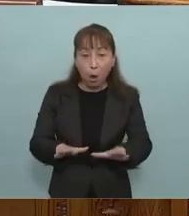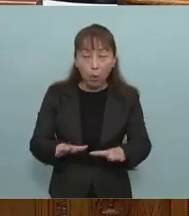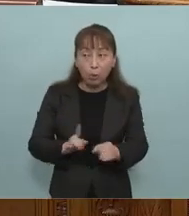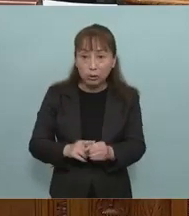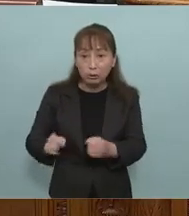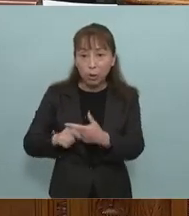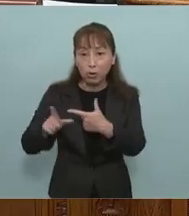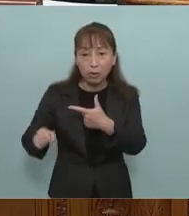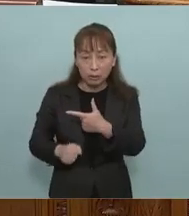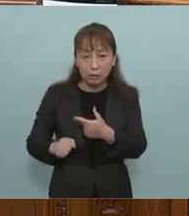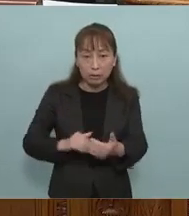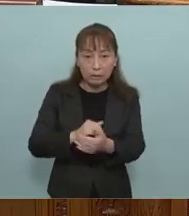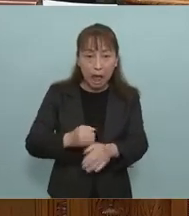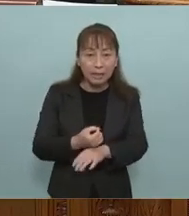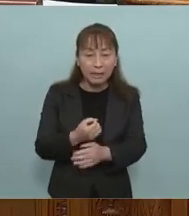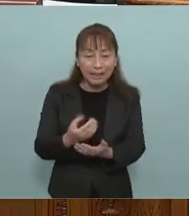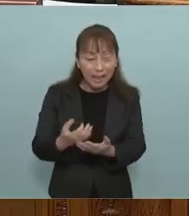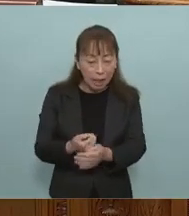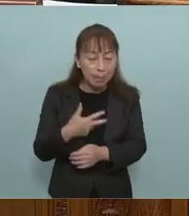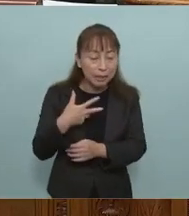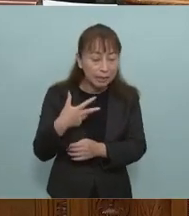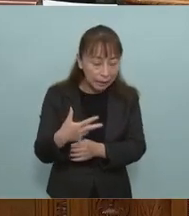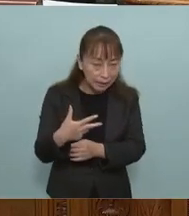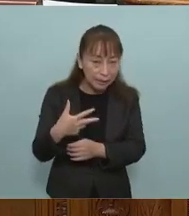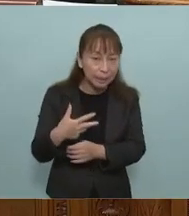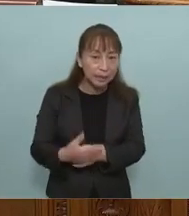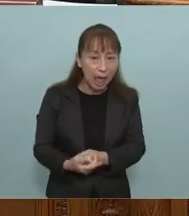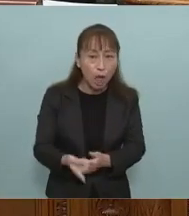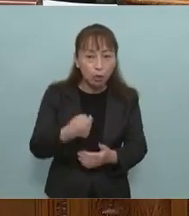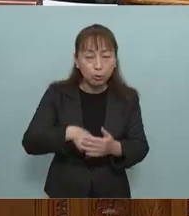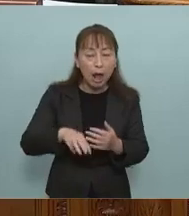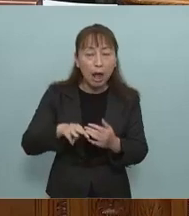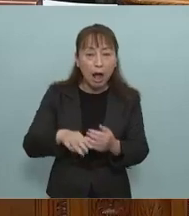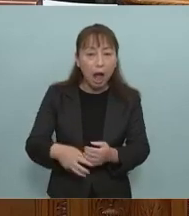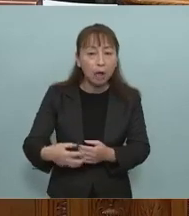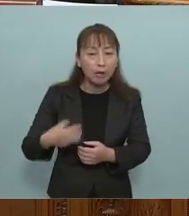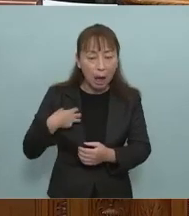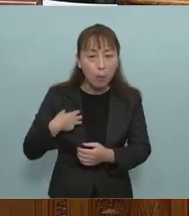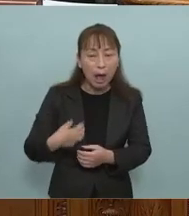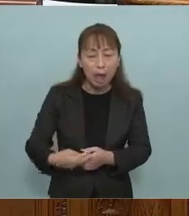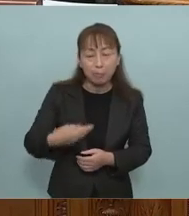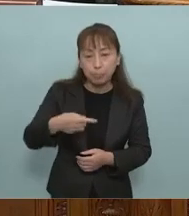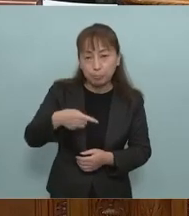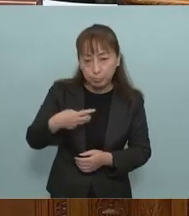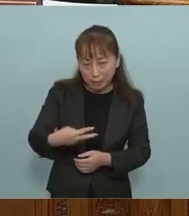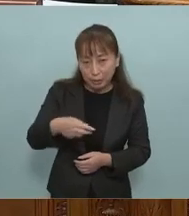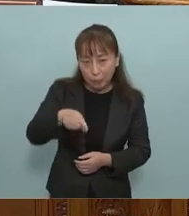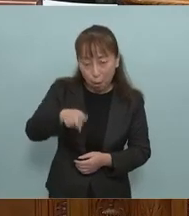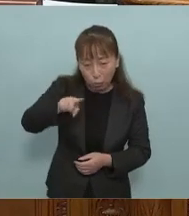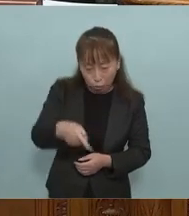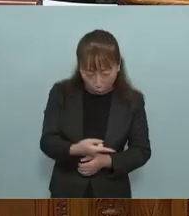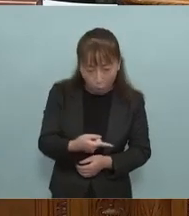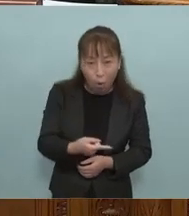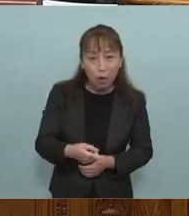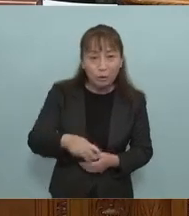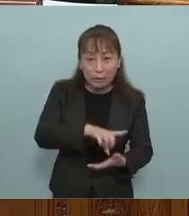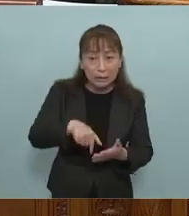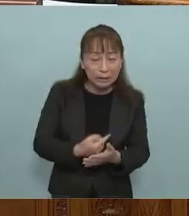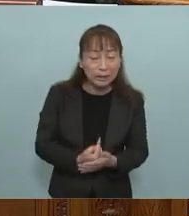月、さいたま市浦和美園地区へ行き、政府の二酸化炭素排出抑制